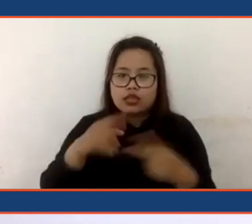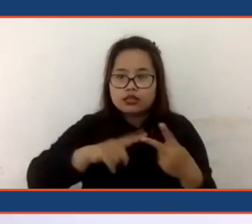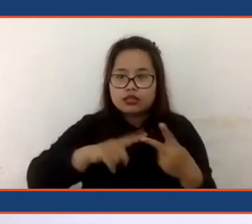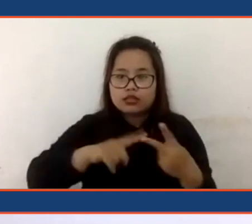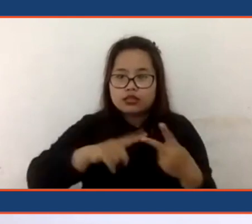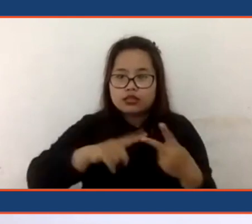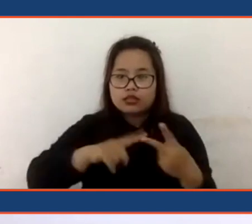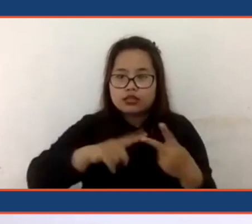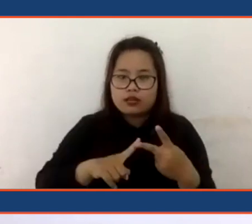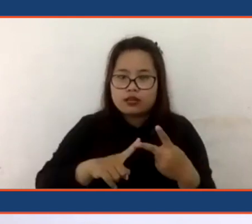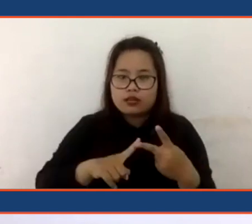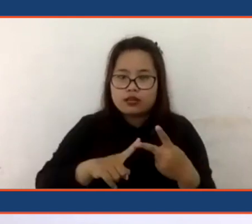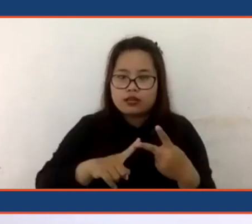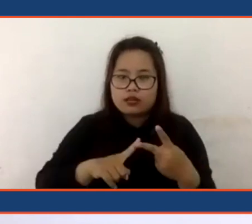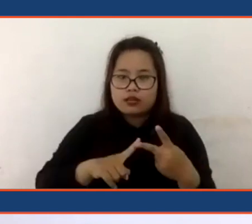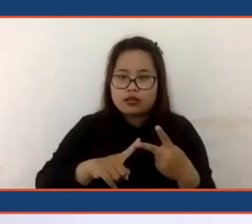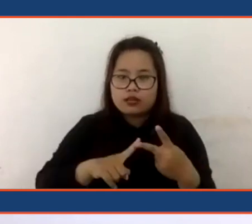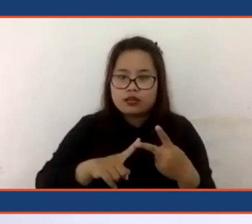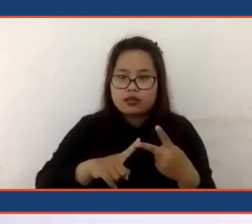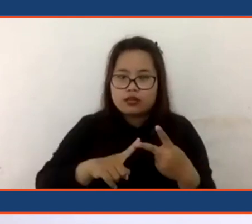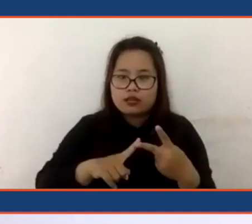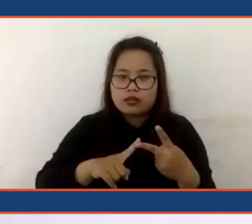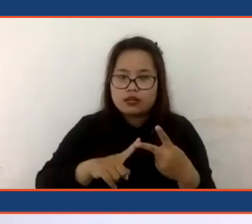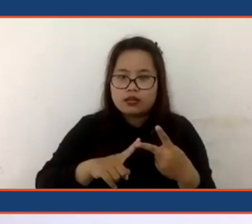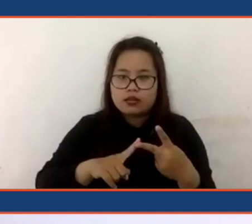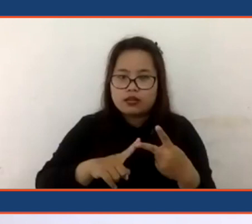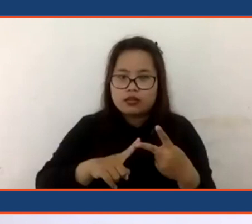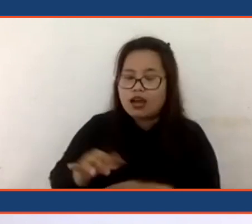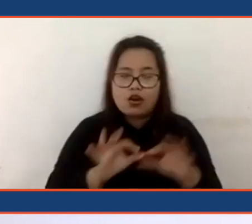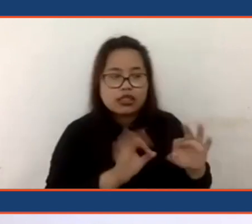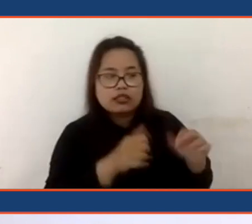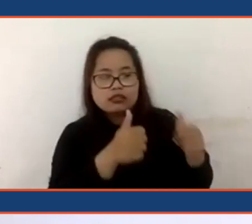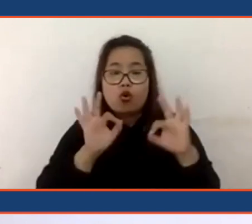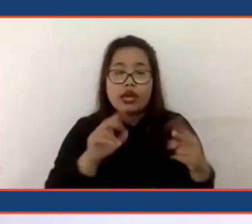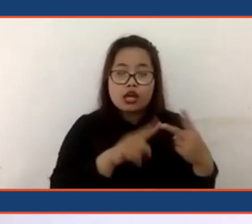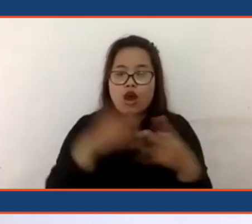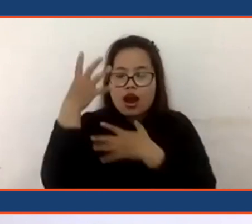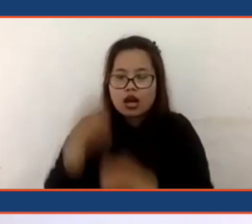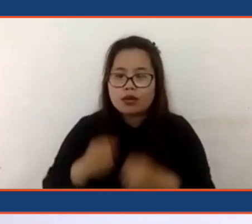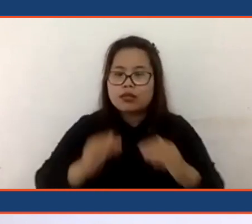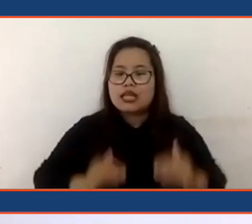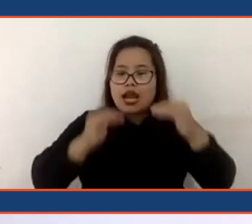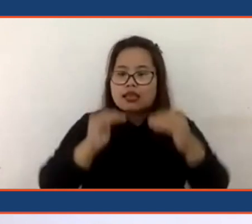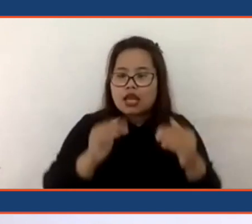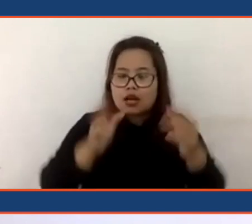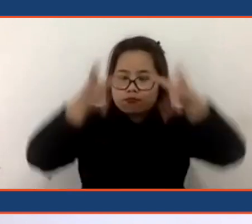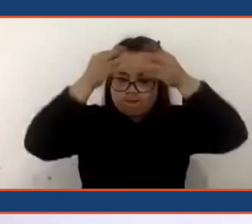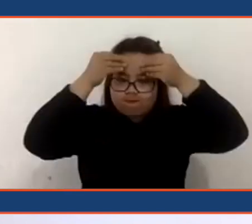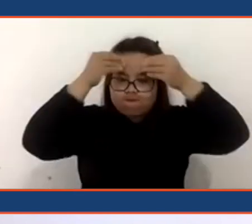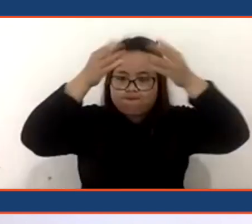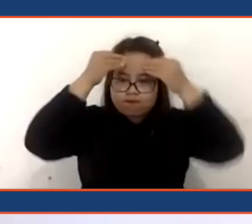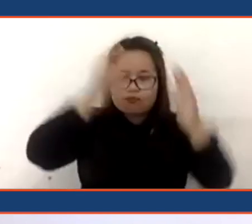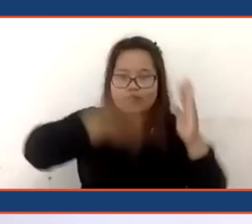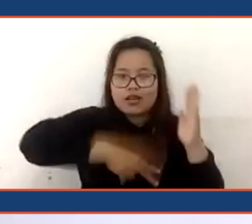siapa yang kedua harapan bisa meningkatkan nih dan pengalaman membaca sastra Hai mahasiswa netra dan low Vision